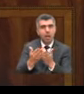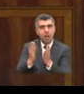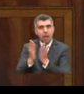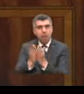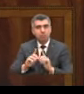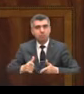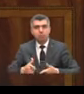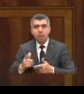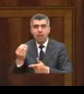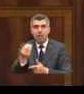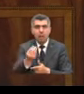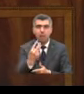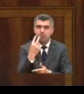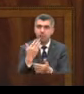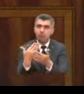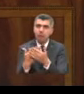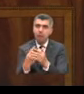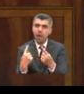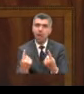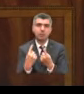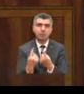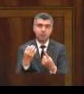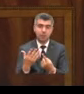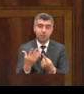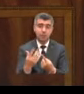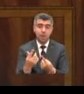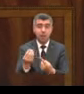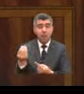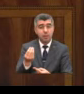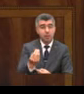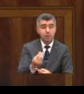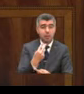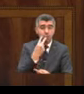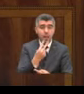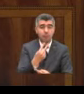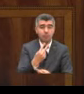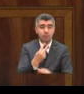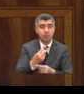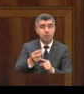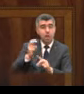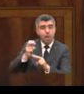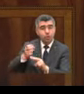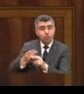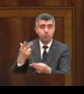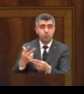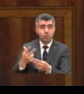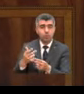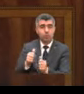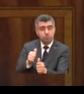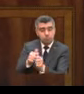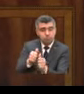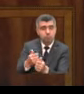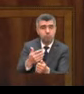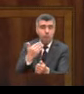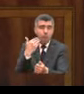المكان ديالهم الطبيعي. أليس من الأجدر أن هاد الأطفال للأسف الشديد كيتعاطوا المخدرات وكيتعرضوا للاغتصاب؟ أليس من الأجدر